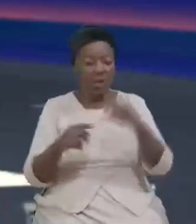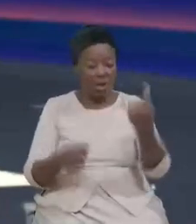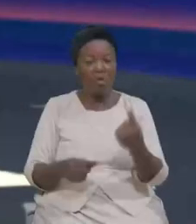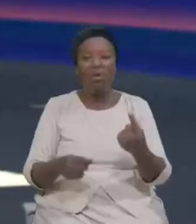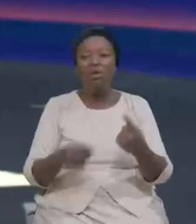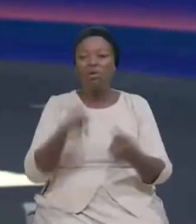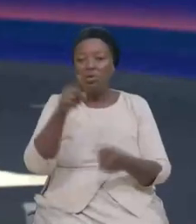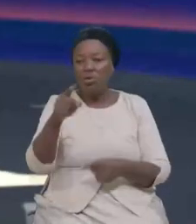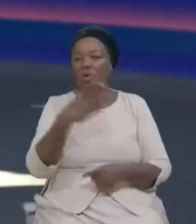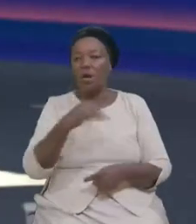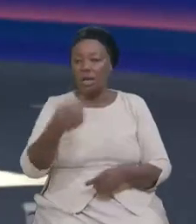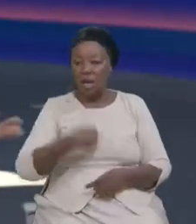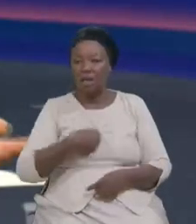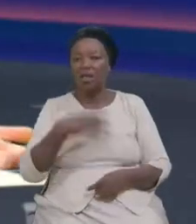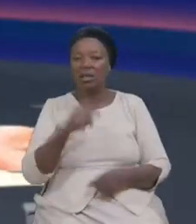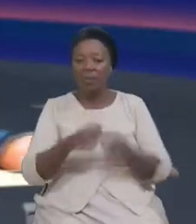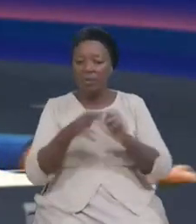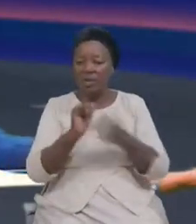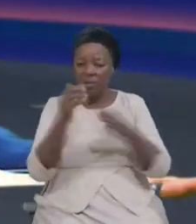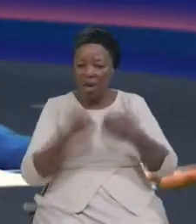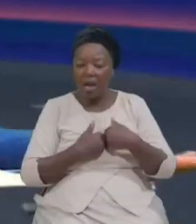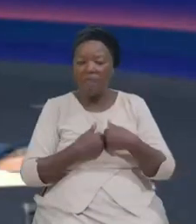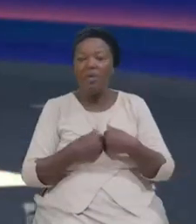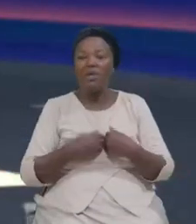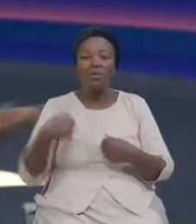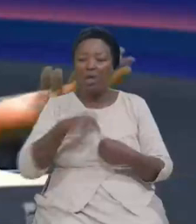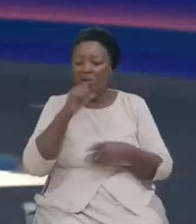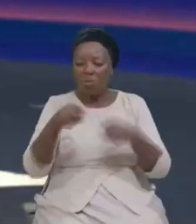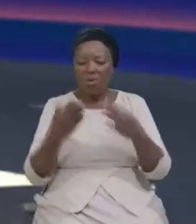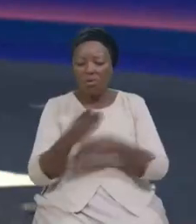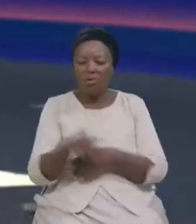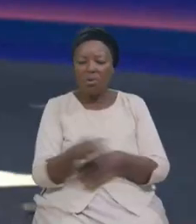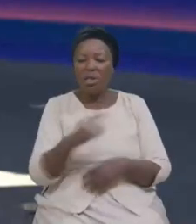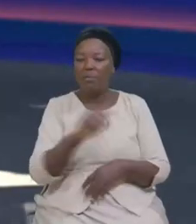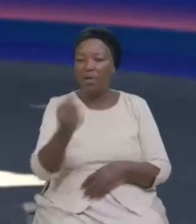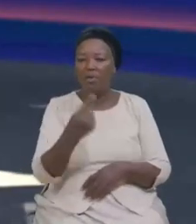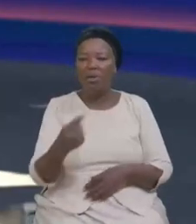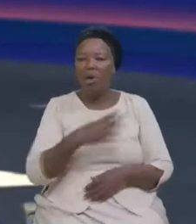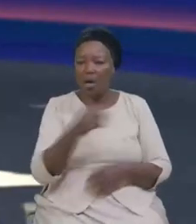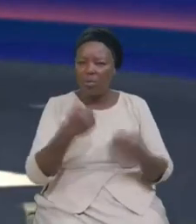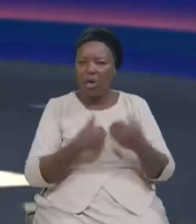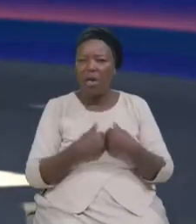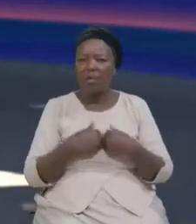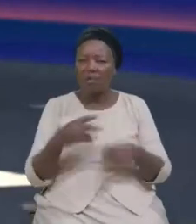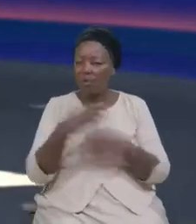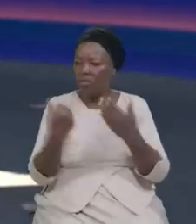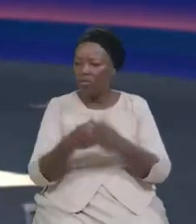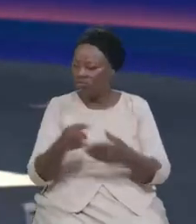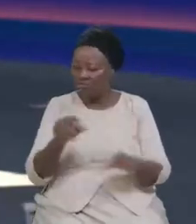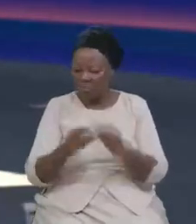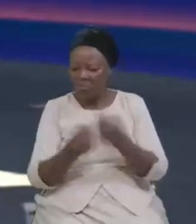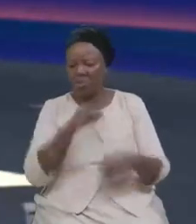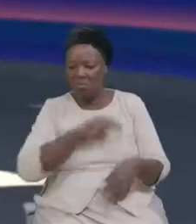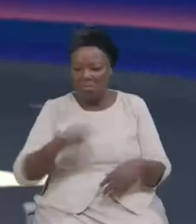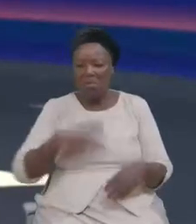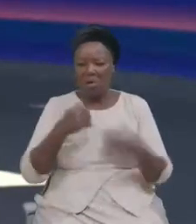les problèmes que nous avons, nous ne les endurons pas seuls. Peut-être que nous avons des membres de la famille et nous devons leur en parler. Peut-être que nous avons les